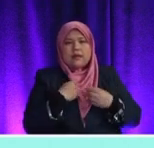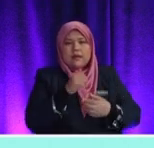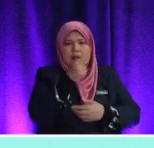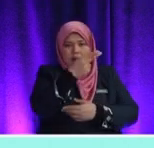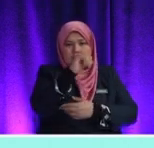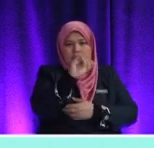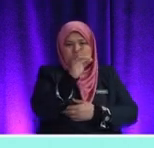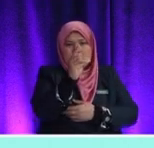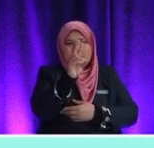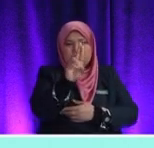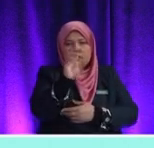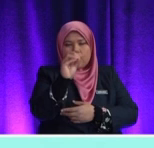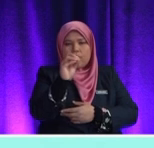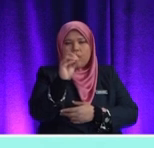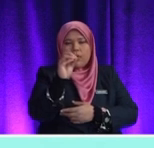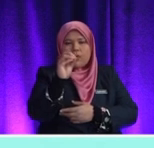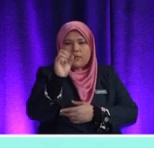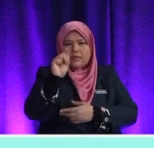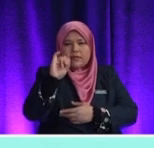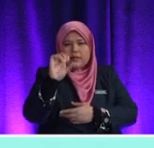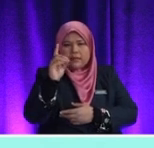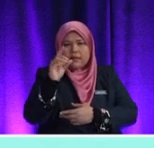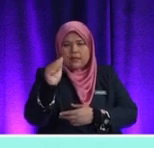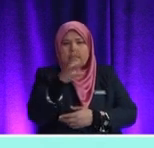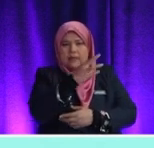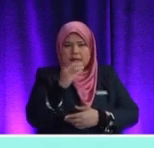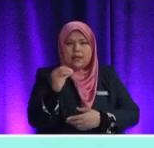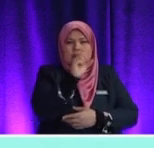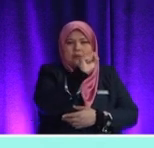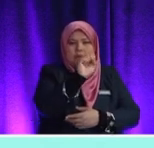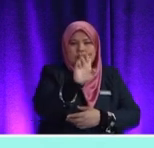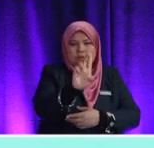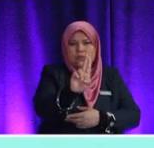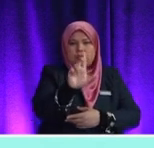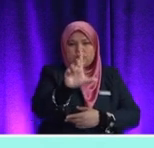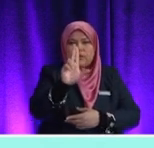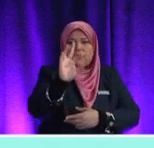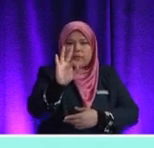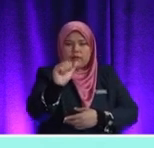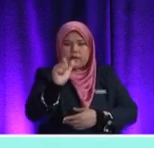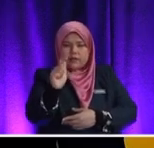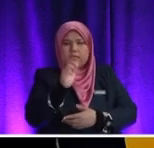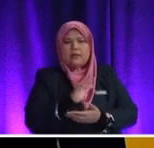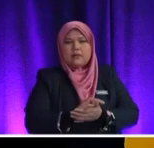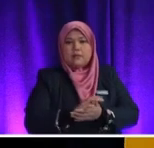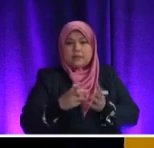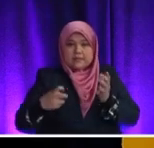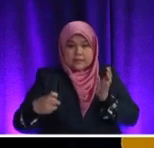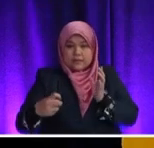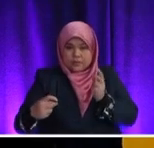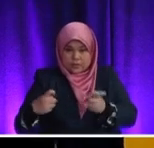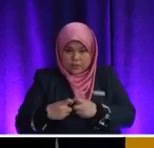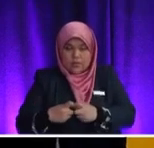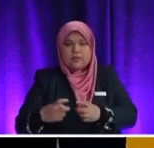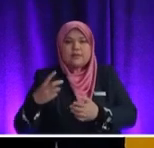hidroksida ah dan juga AEON sulfat Oke Ayo Sido dengan yosefani adalah ayunan yang bercak negatif